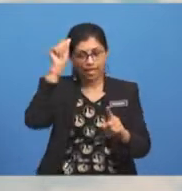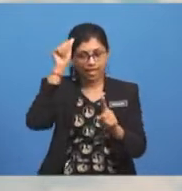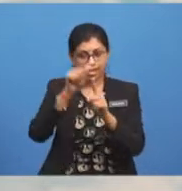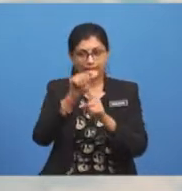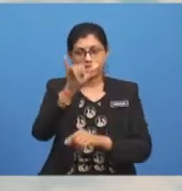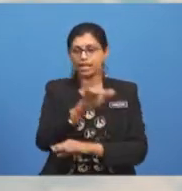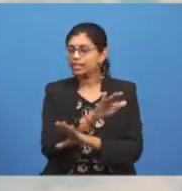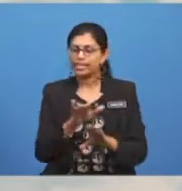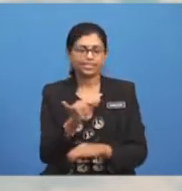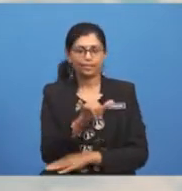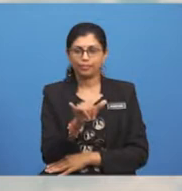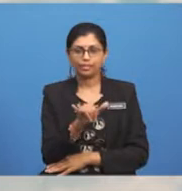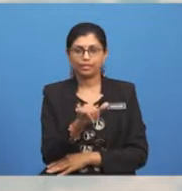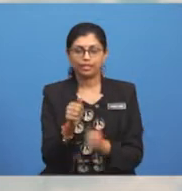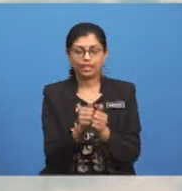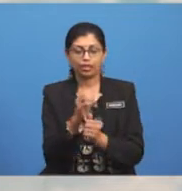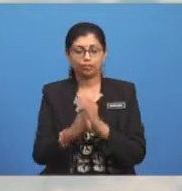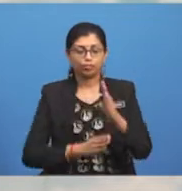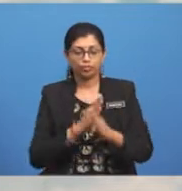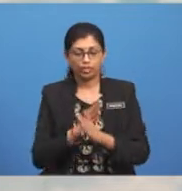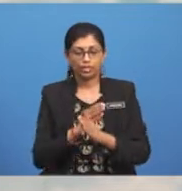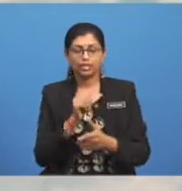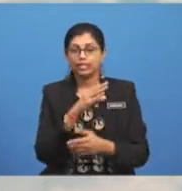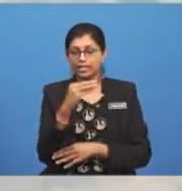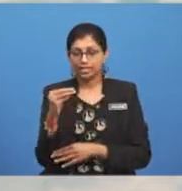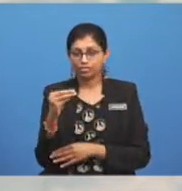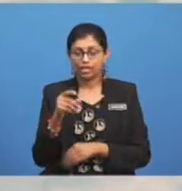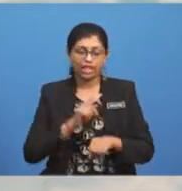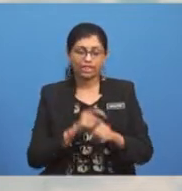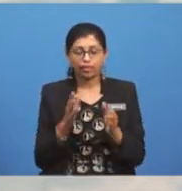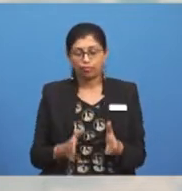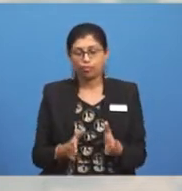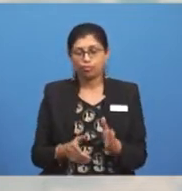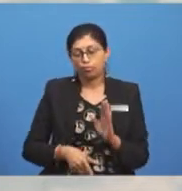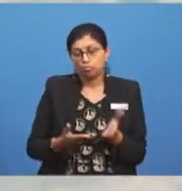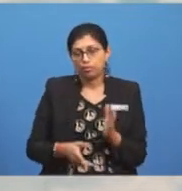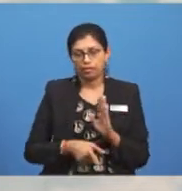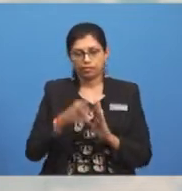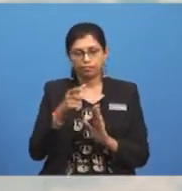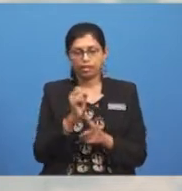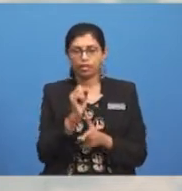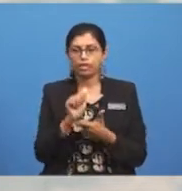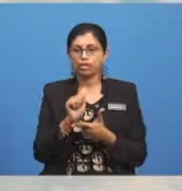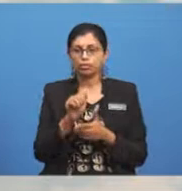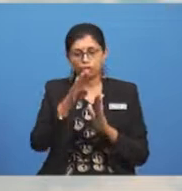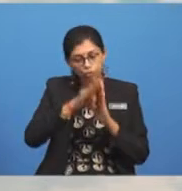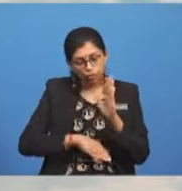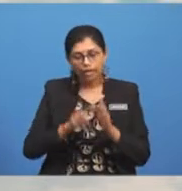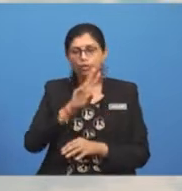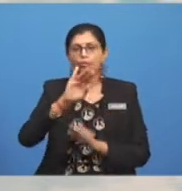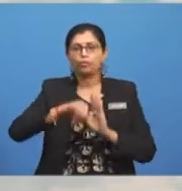tempoh putaran melebihi atau kurang daripada 24 jam. Kita lihat